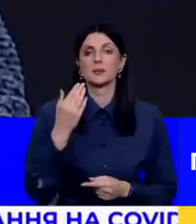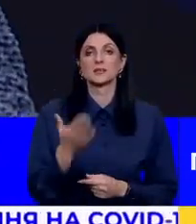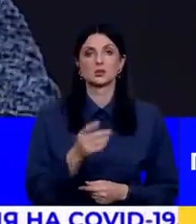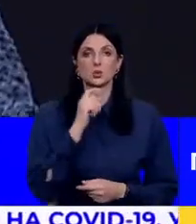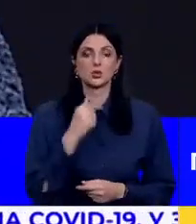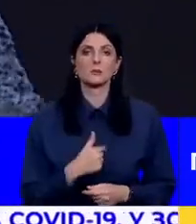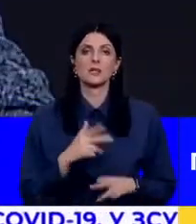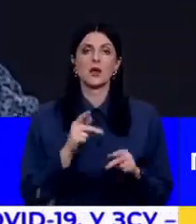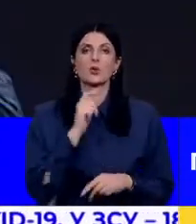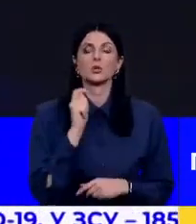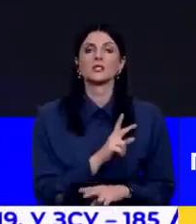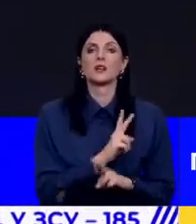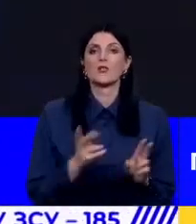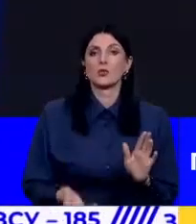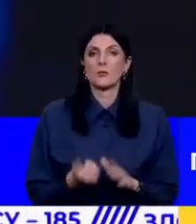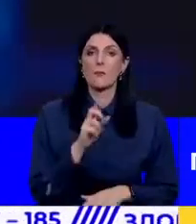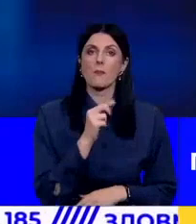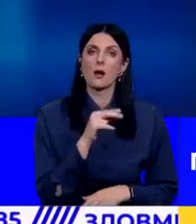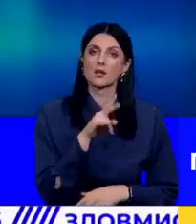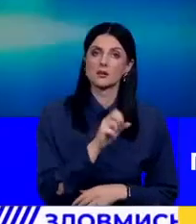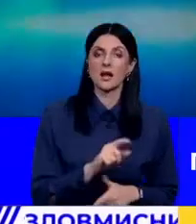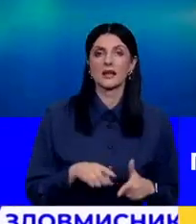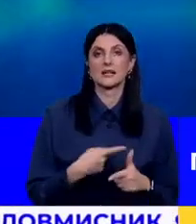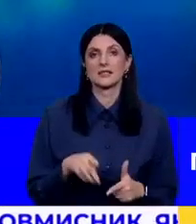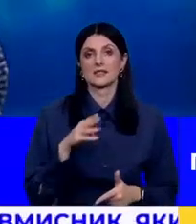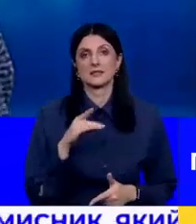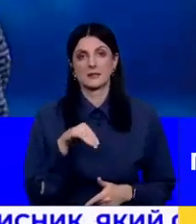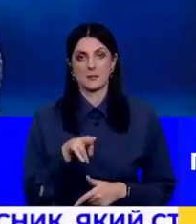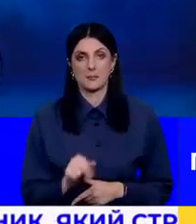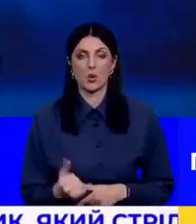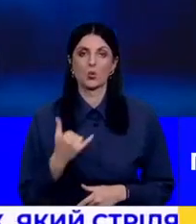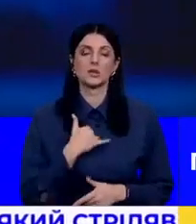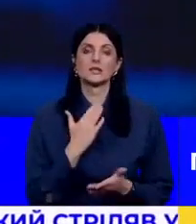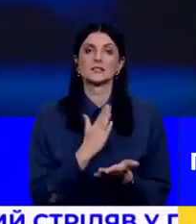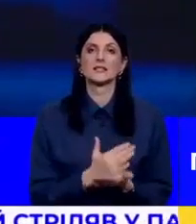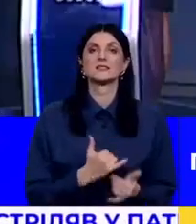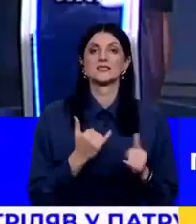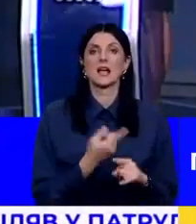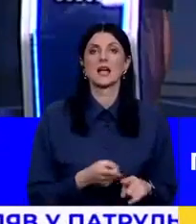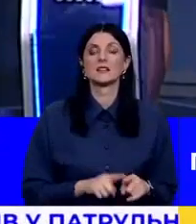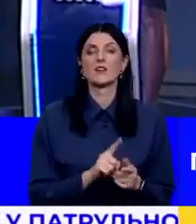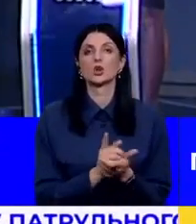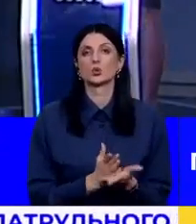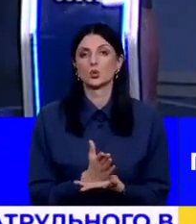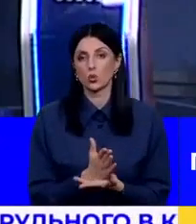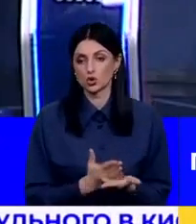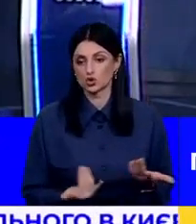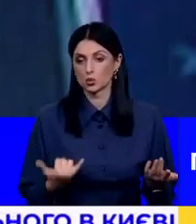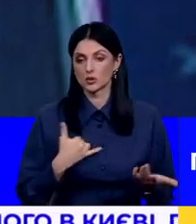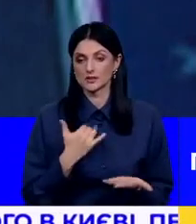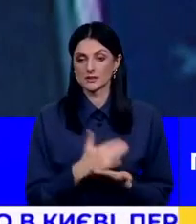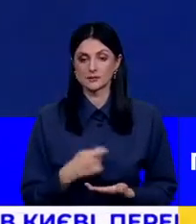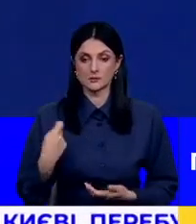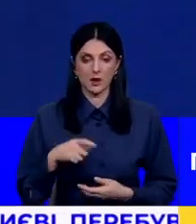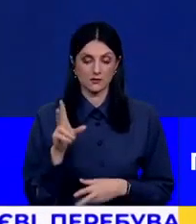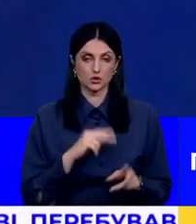как Украина, мы кого поддержим? Байдена или Трампа, например? У нас есть для этого должность целая. У нас есть президент, который определяет... А вы считаете, что Украина